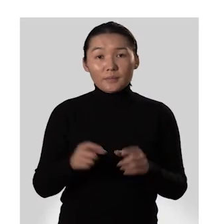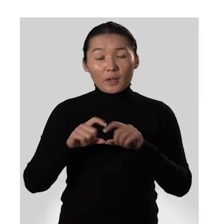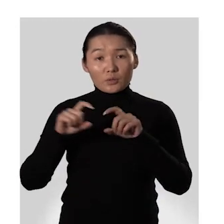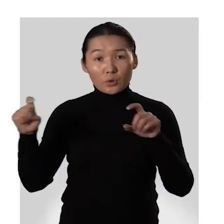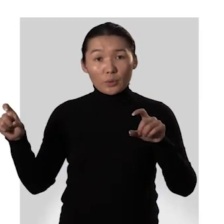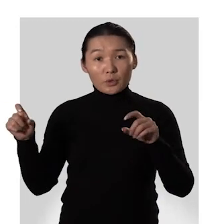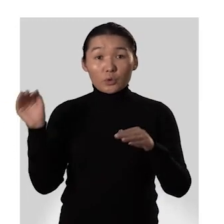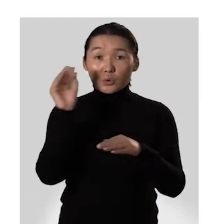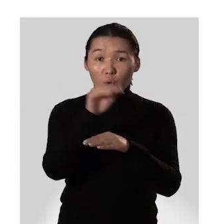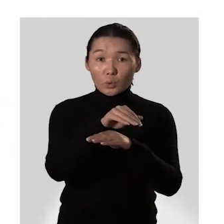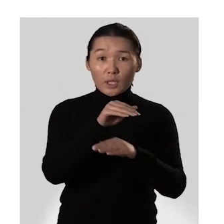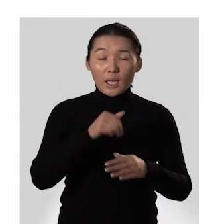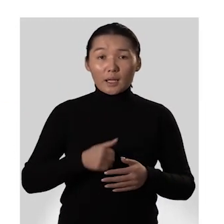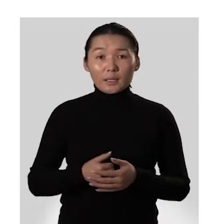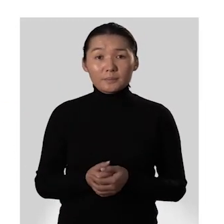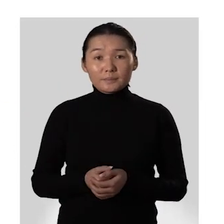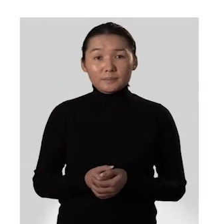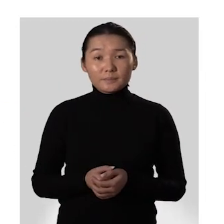Сүйлөмдөрдү толуктагыла.